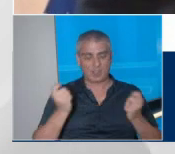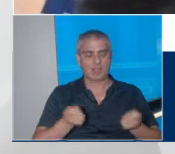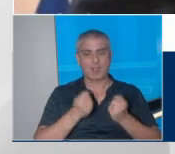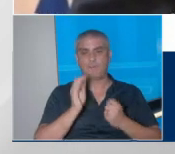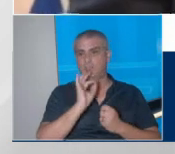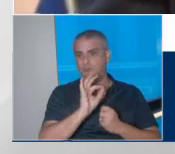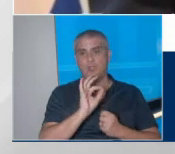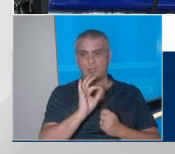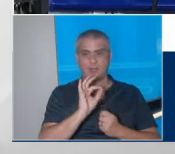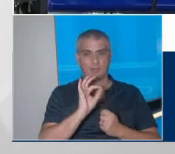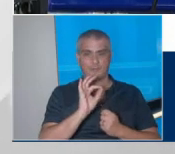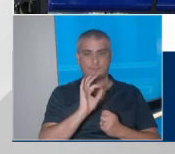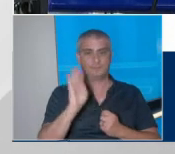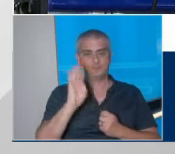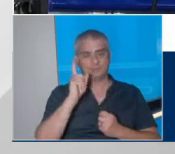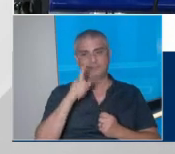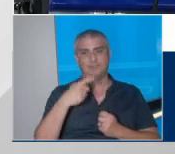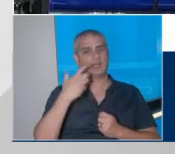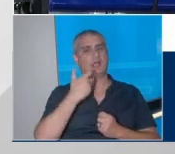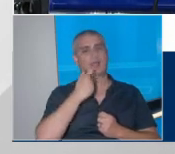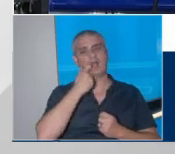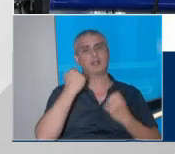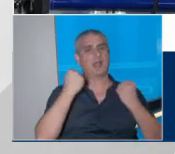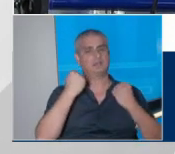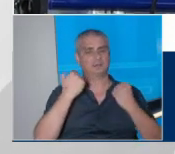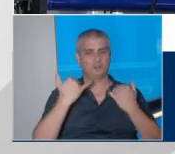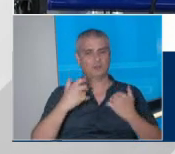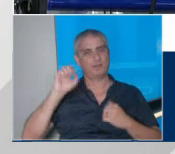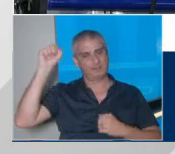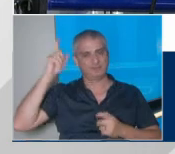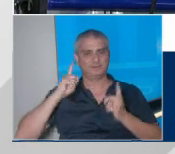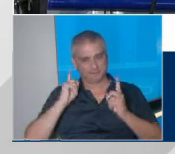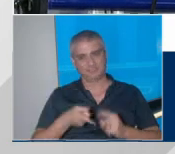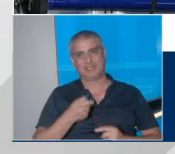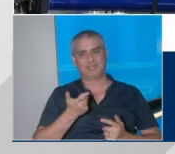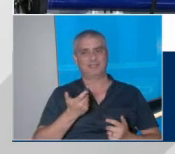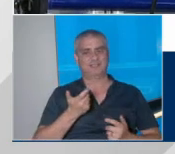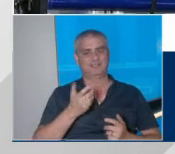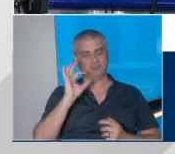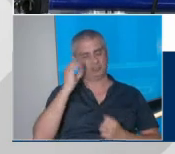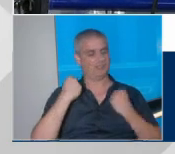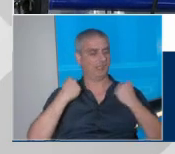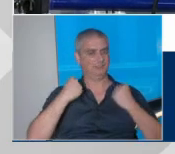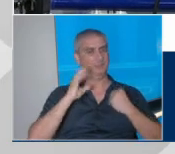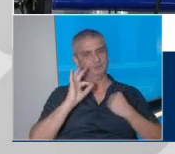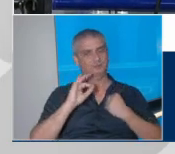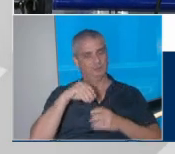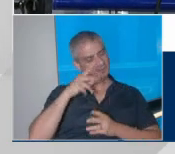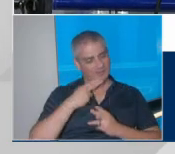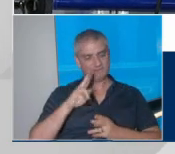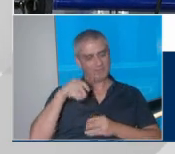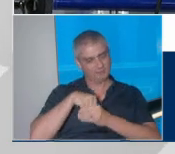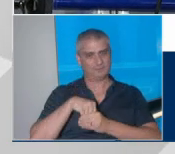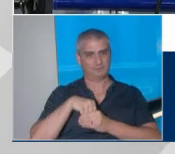של ביבי צריך אריה חזק, עד עכשיו בן גביר צריך ש"ס חזקה כדי שתבטיח את